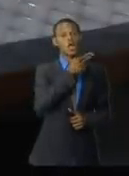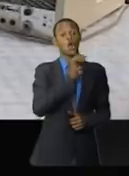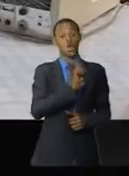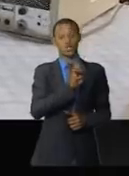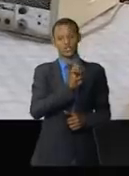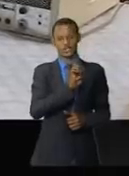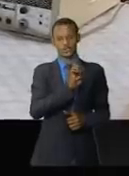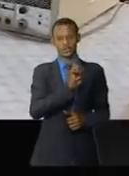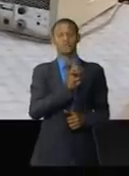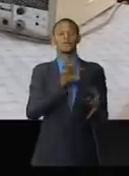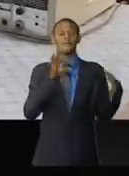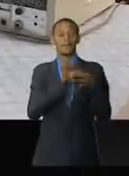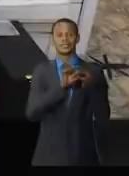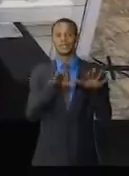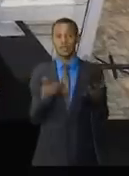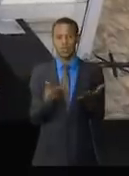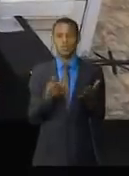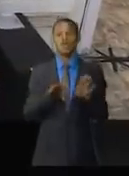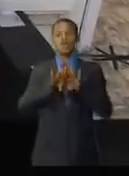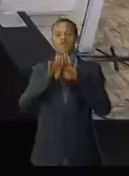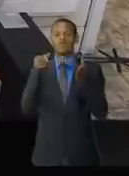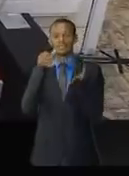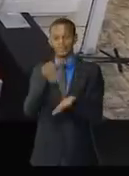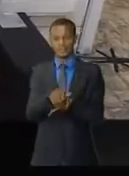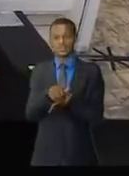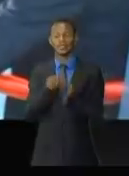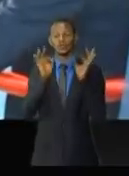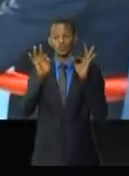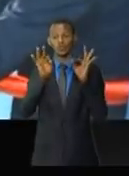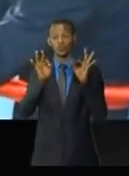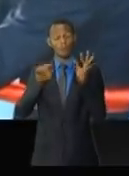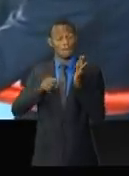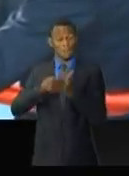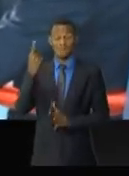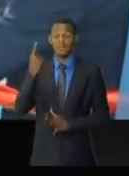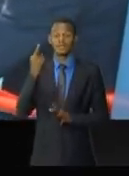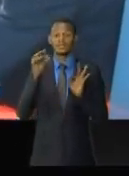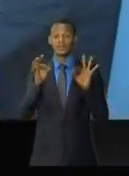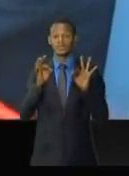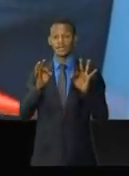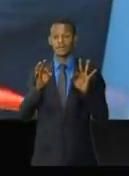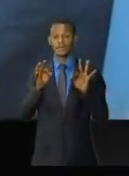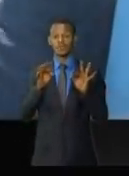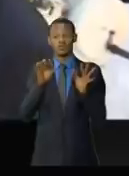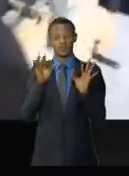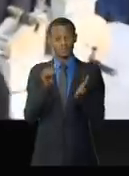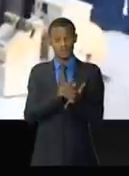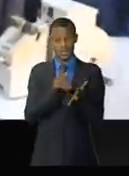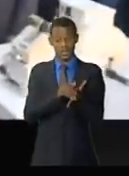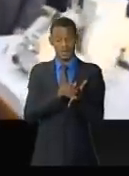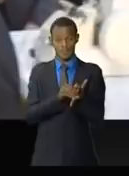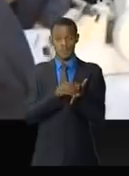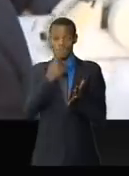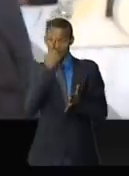centre national du diagnostic et prise en charge du cancer vient d'être inauguré par le ministre de la Santé publique, Dr Eteni Longodo. Avec